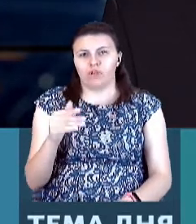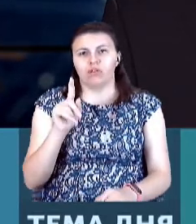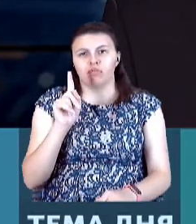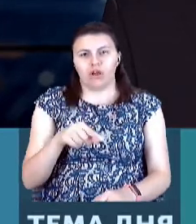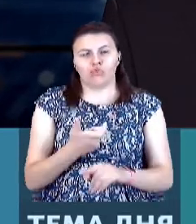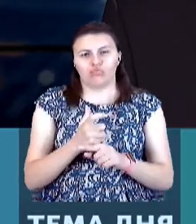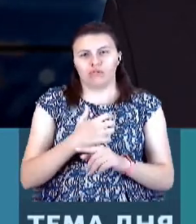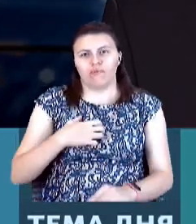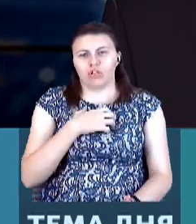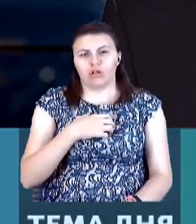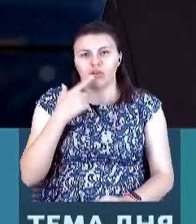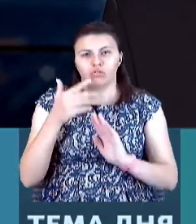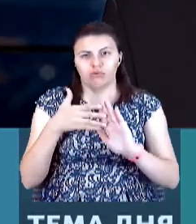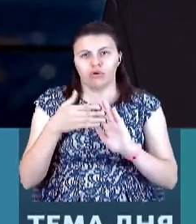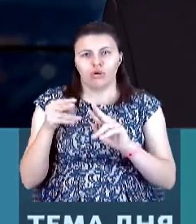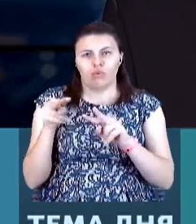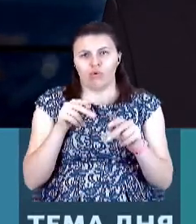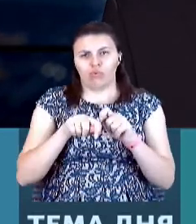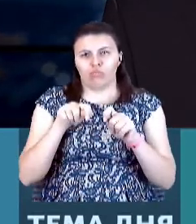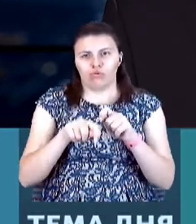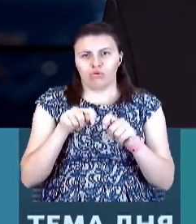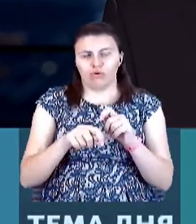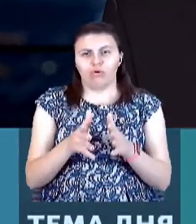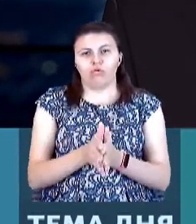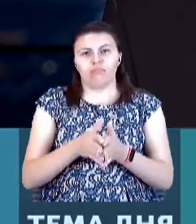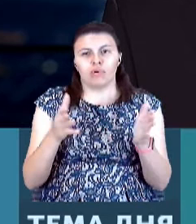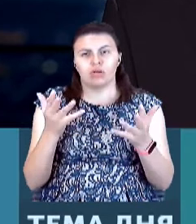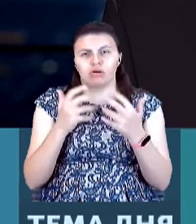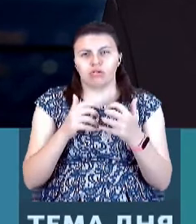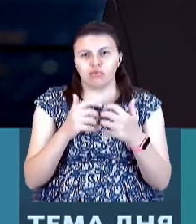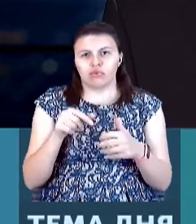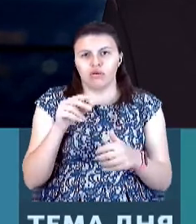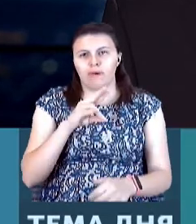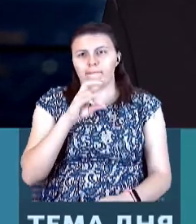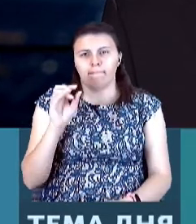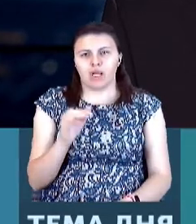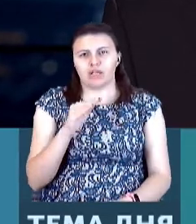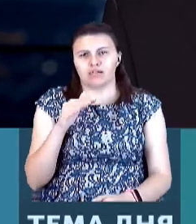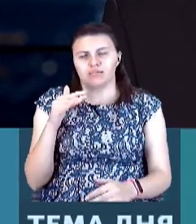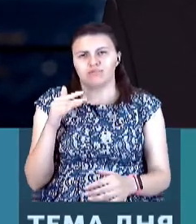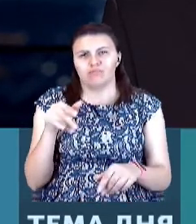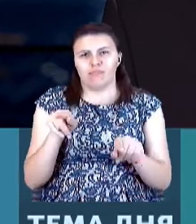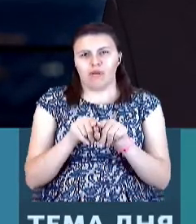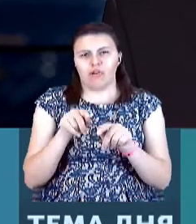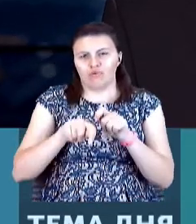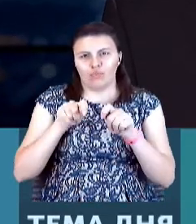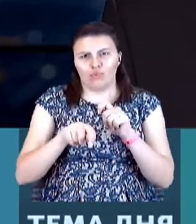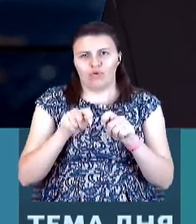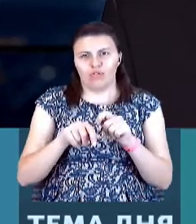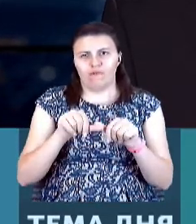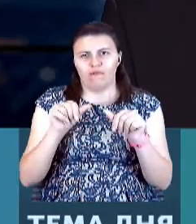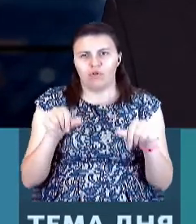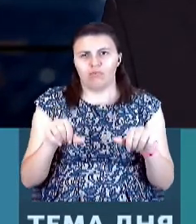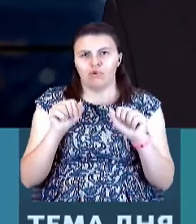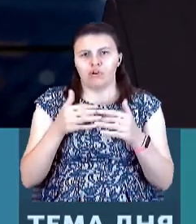І зрозуміло, що контроль. Все-таки дедалі більше сьогодні розрахунків переходить безготівкову форму. Можливо, впровадження різноманітних